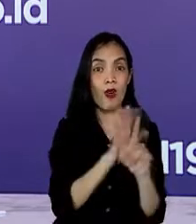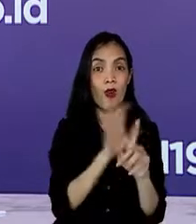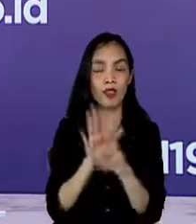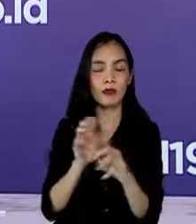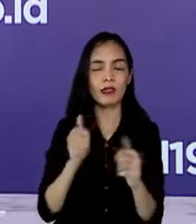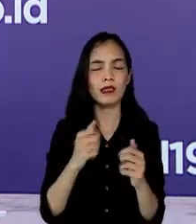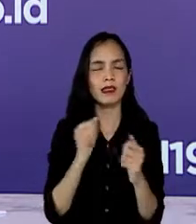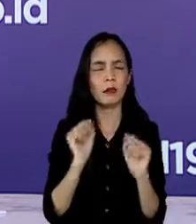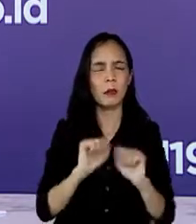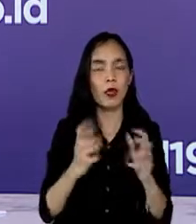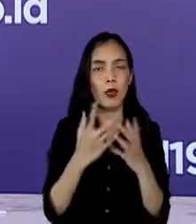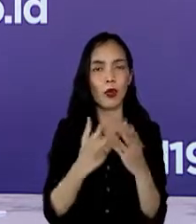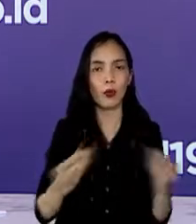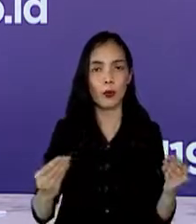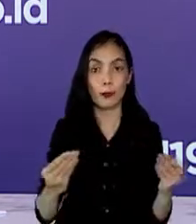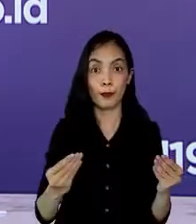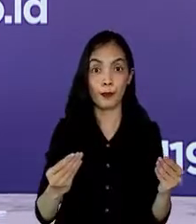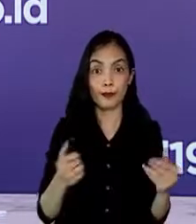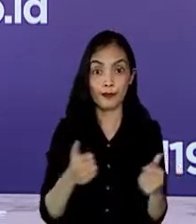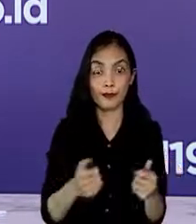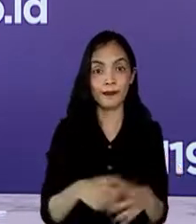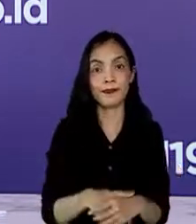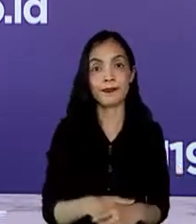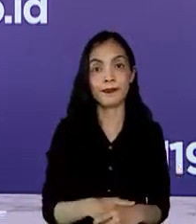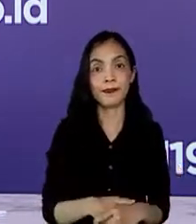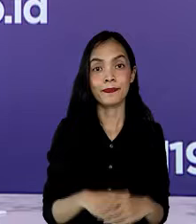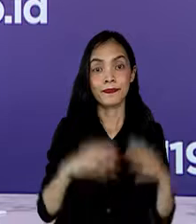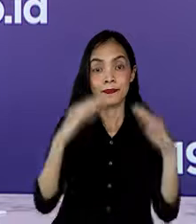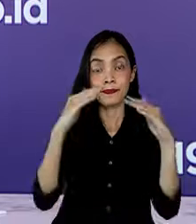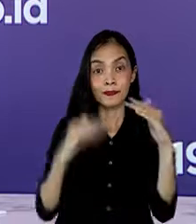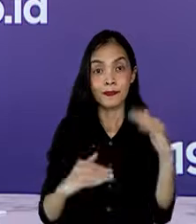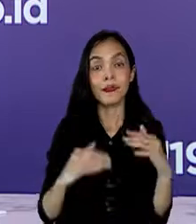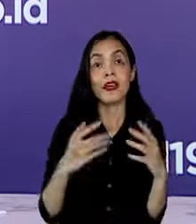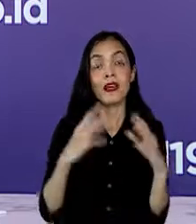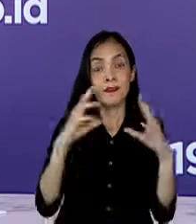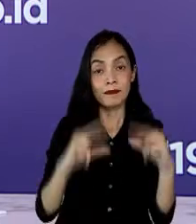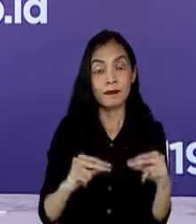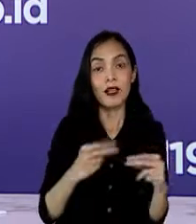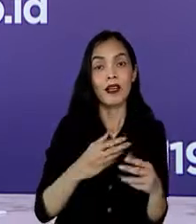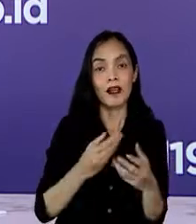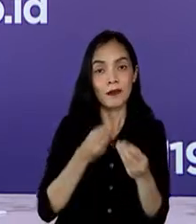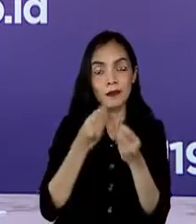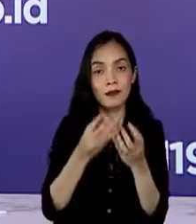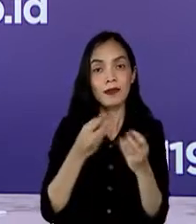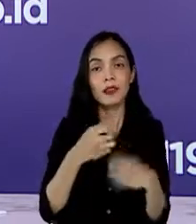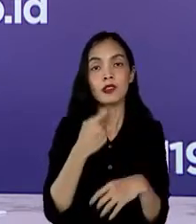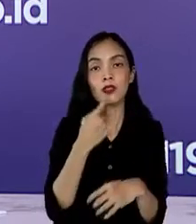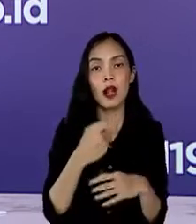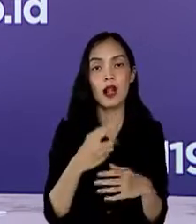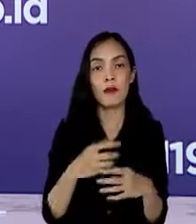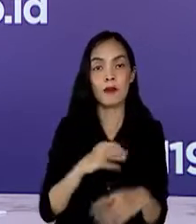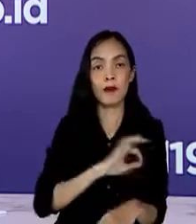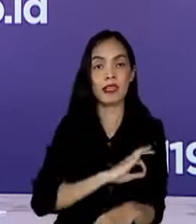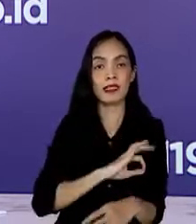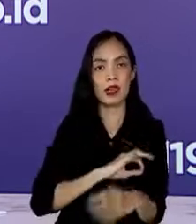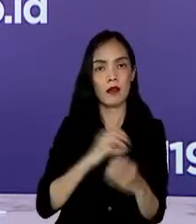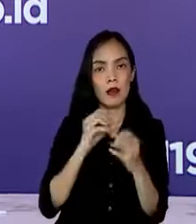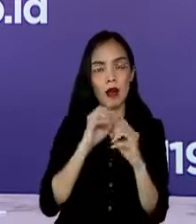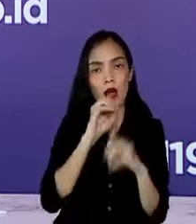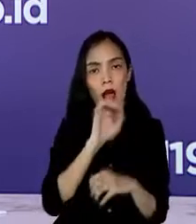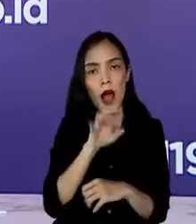19 ini Hai Berikutnya saya akan menjelaskan kebijakan turunan dari arahan presiden